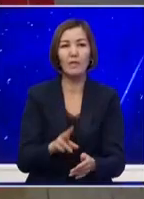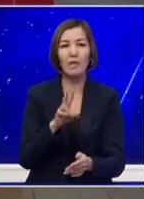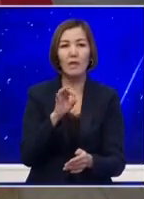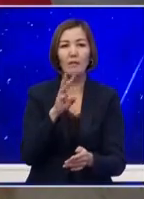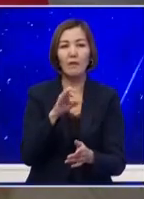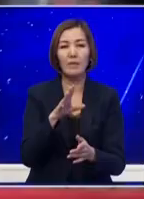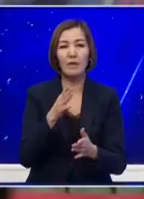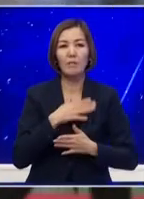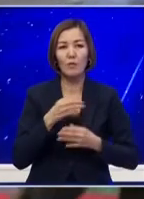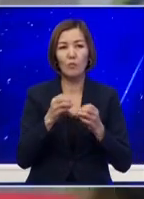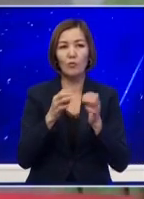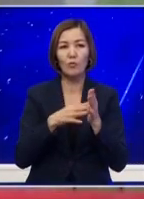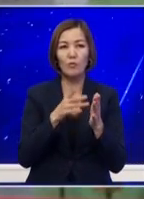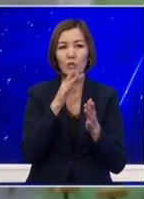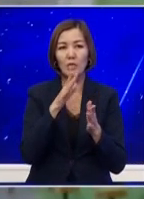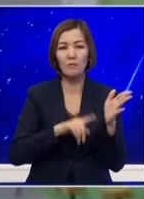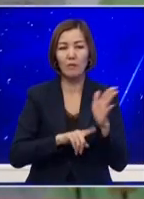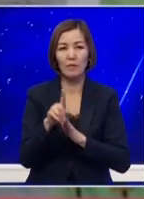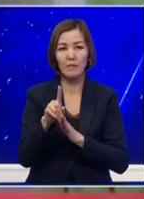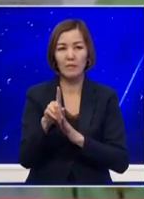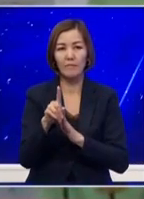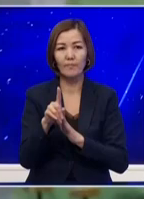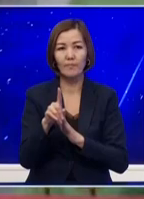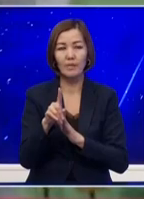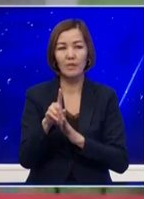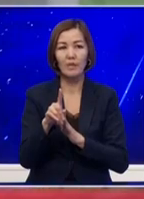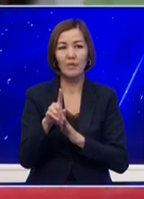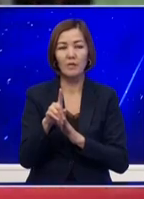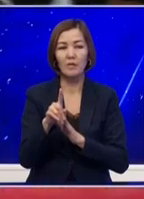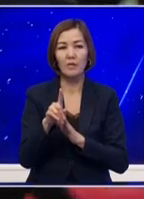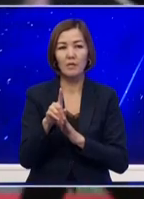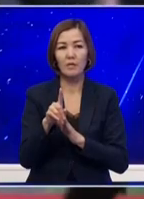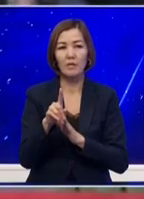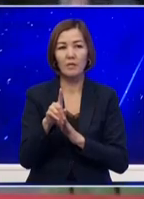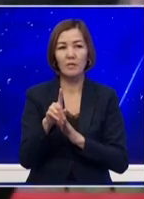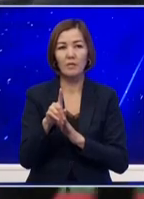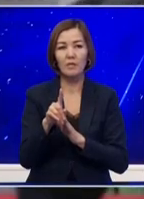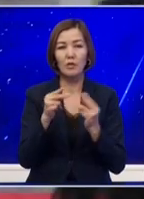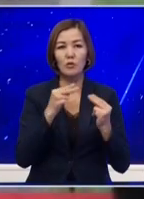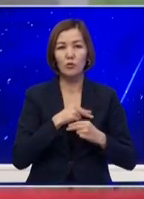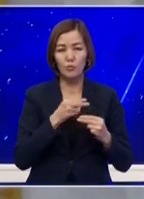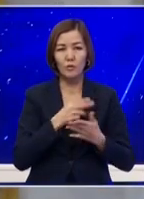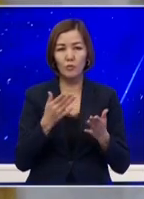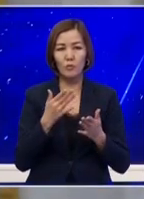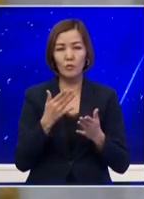19 жасымда келдім. Мен ең алғаш Номадқа келген кезде униформа деген жұмысқа келдім. О, униформа